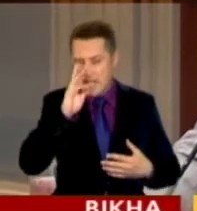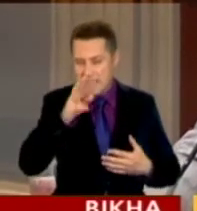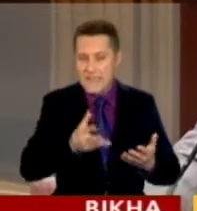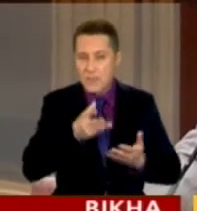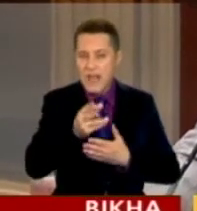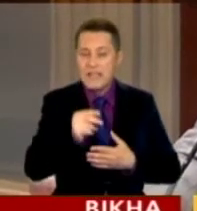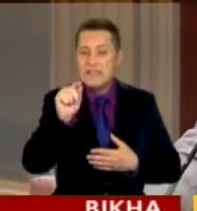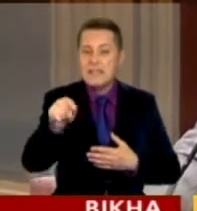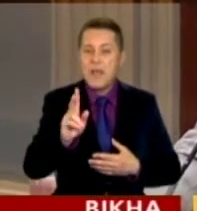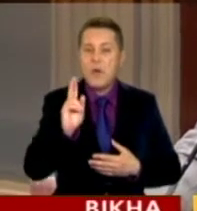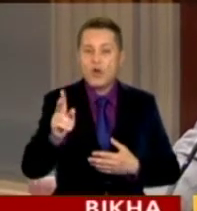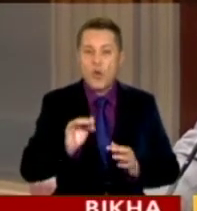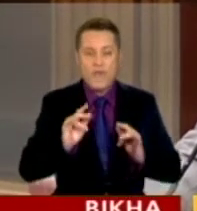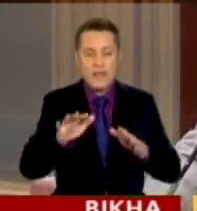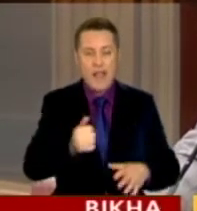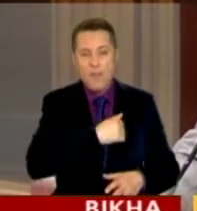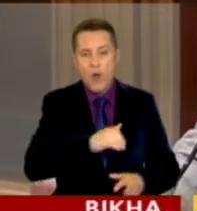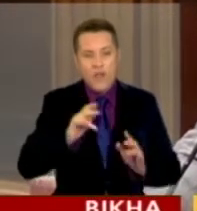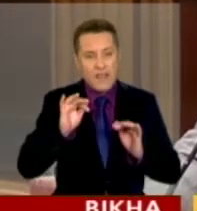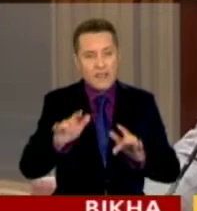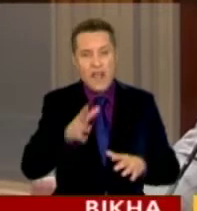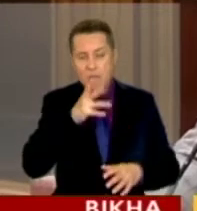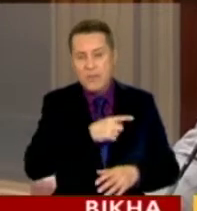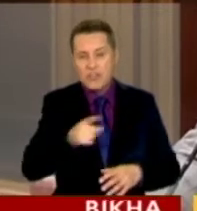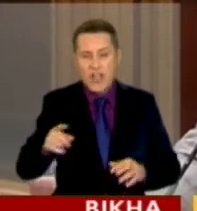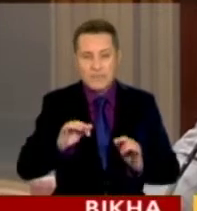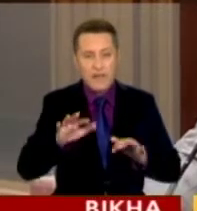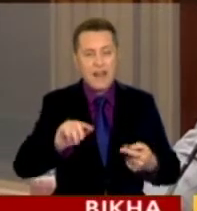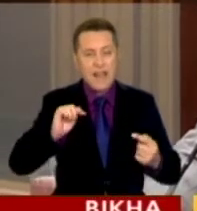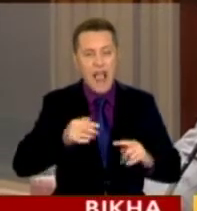тим, хто саме веде бойові дії під час проведення антитерористичної операції.